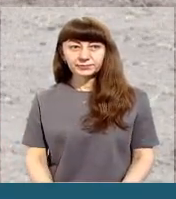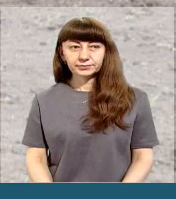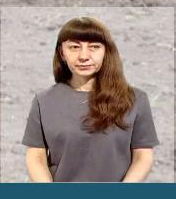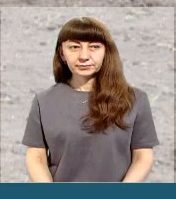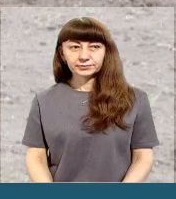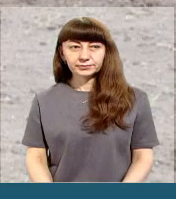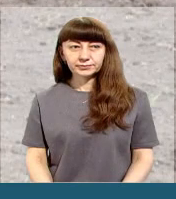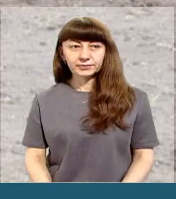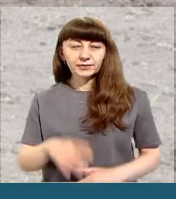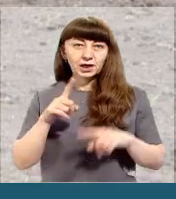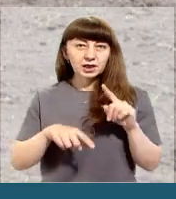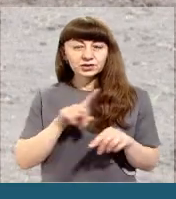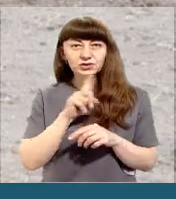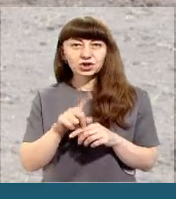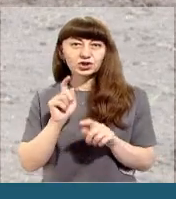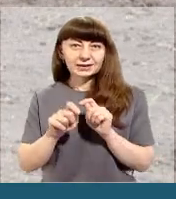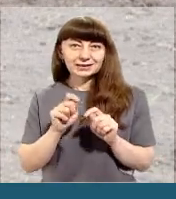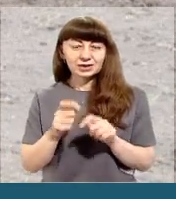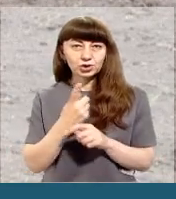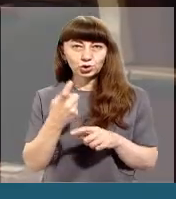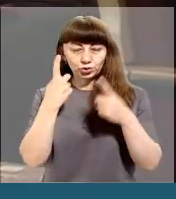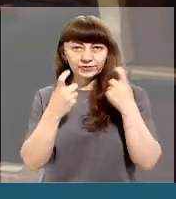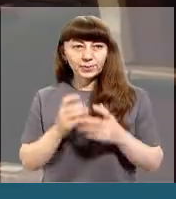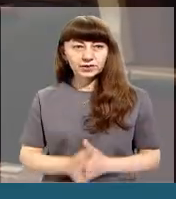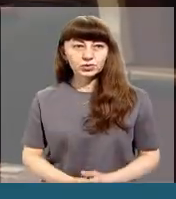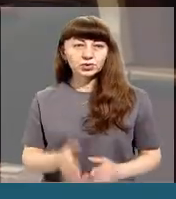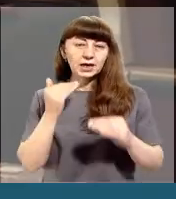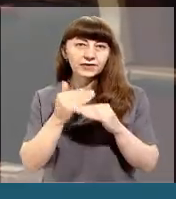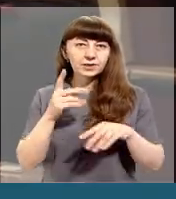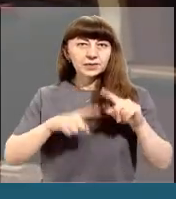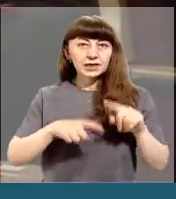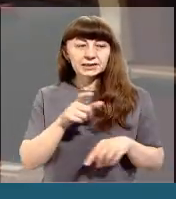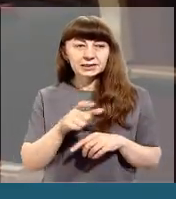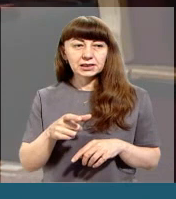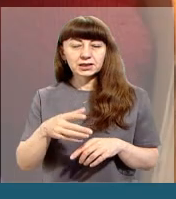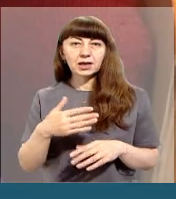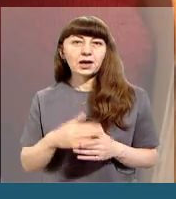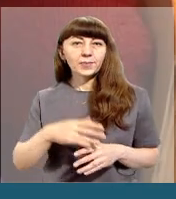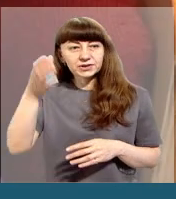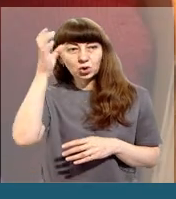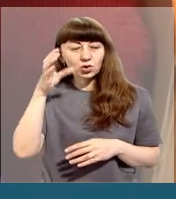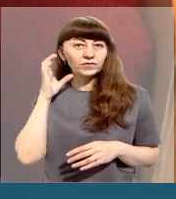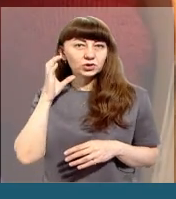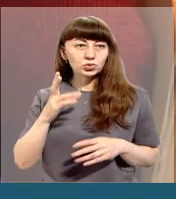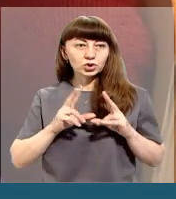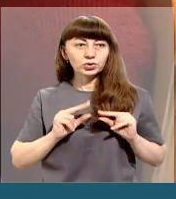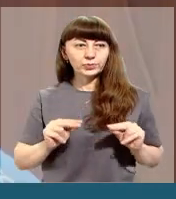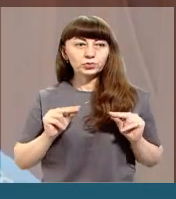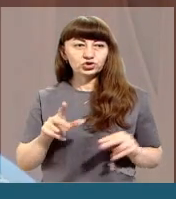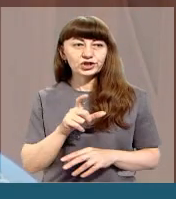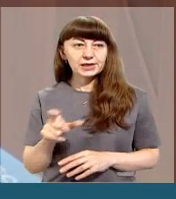я считаю, что родители должны это контролировать каким-то образом. Наряду с родителями к советам психологов прислушиваются и